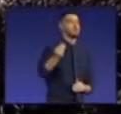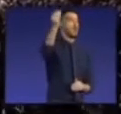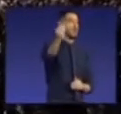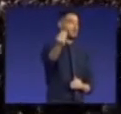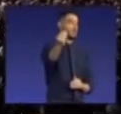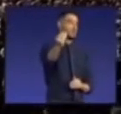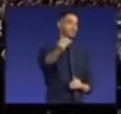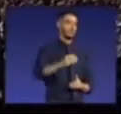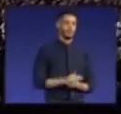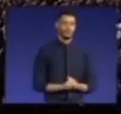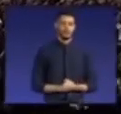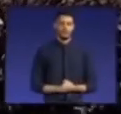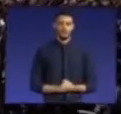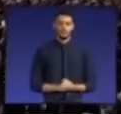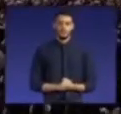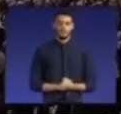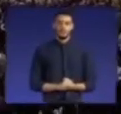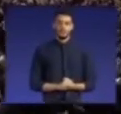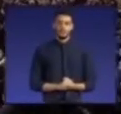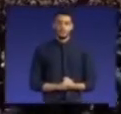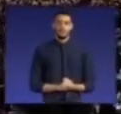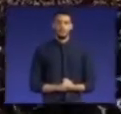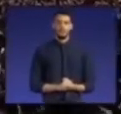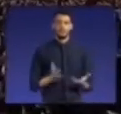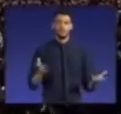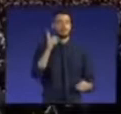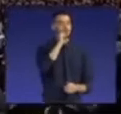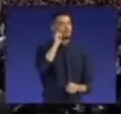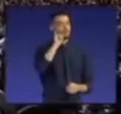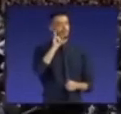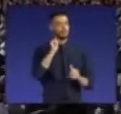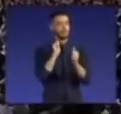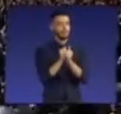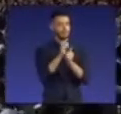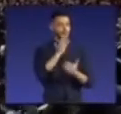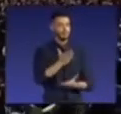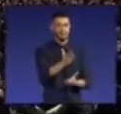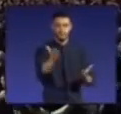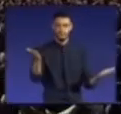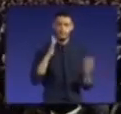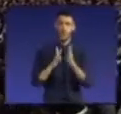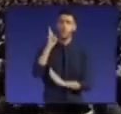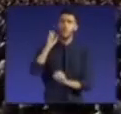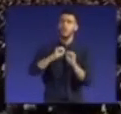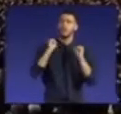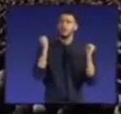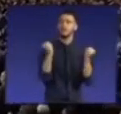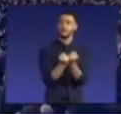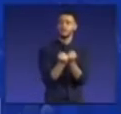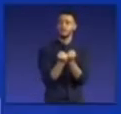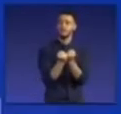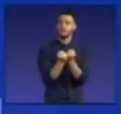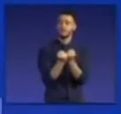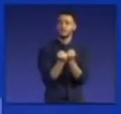Βούληση, να πάει η συμφωνία στο λαό. Γι' αυτό θα θέλαμε ή να επιταχυνθούν οι βουλευτικές εκλογές, ή